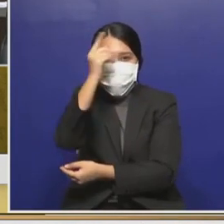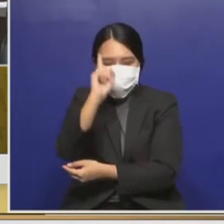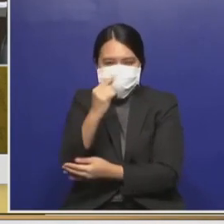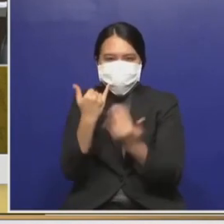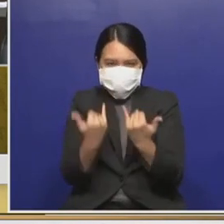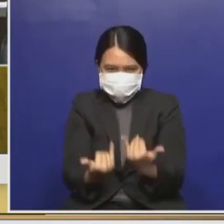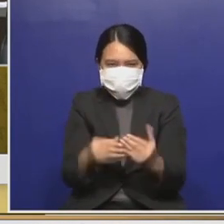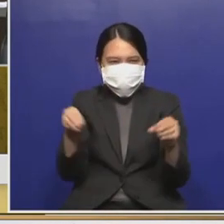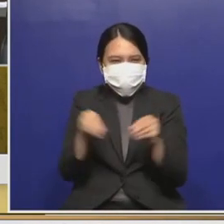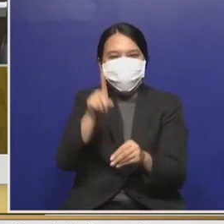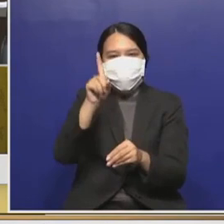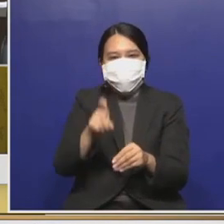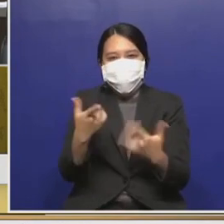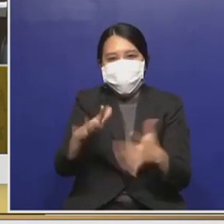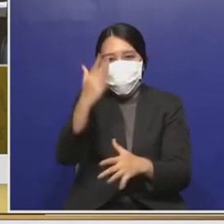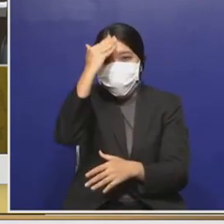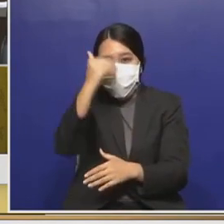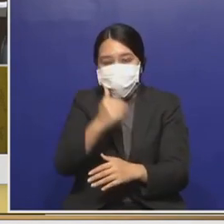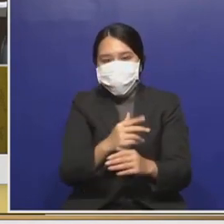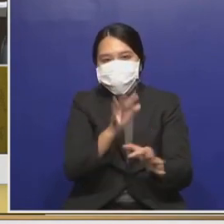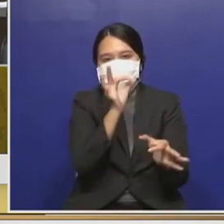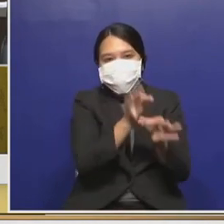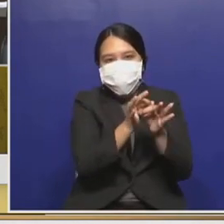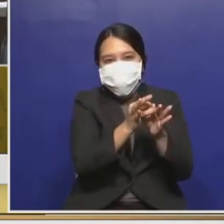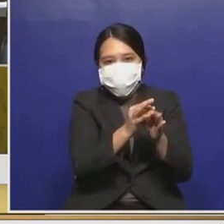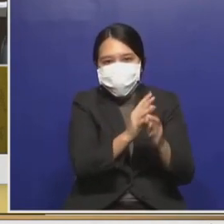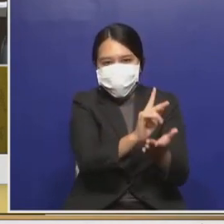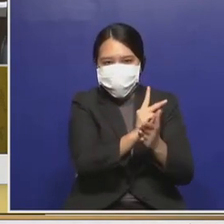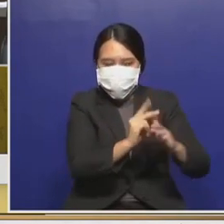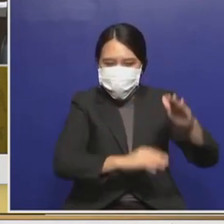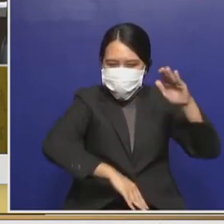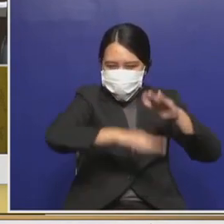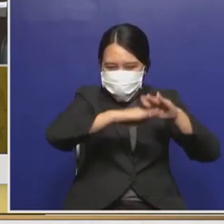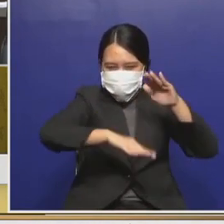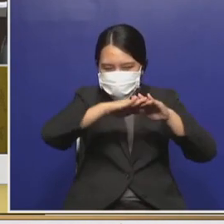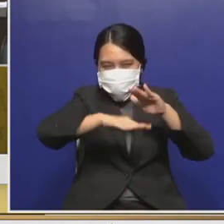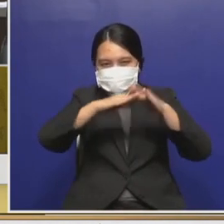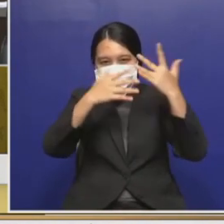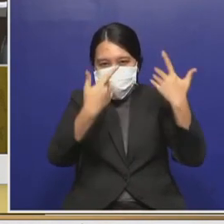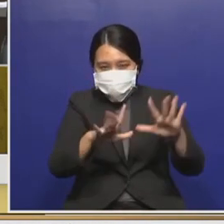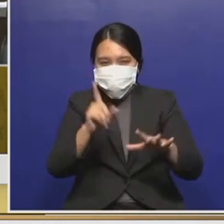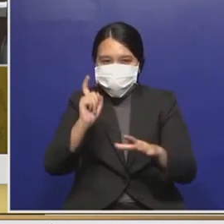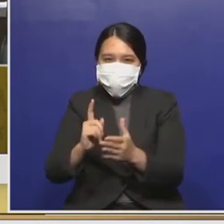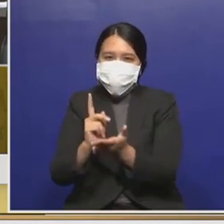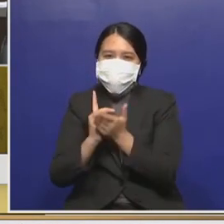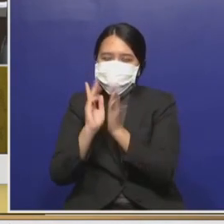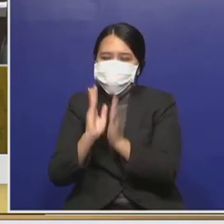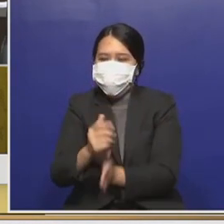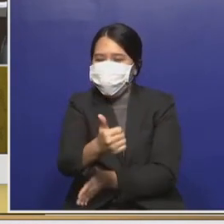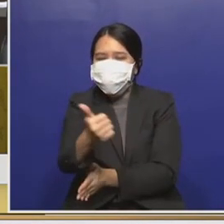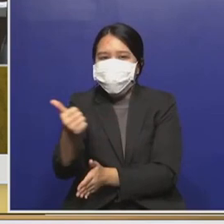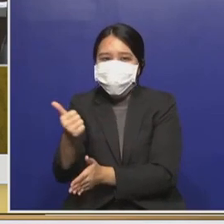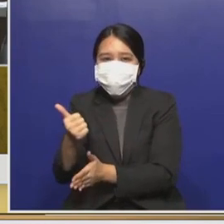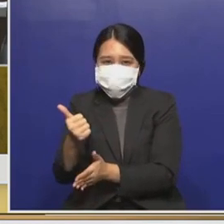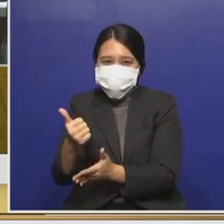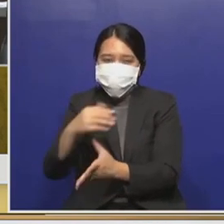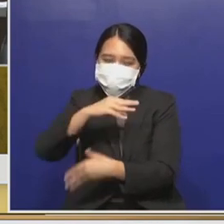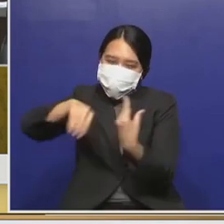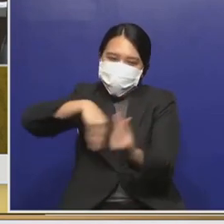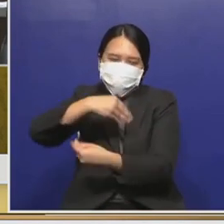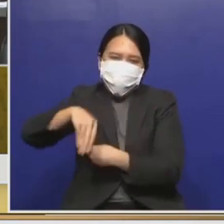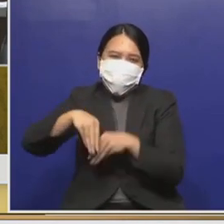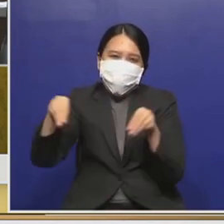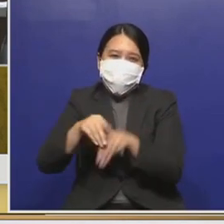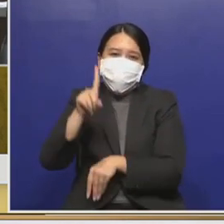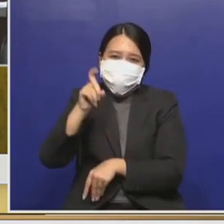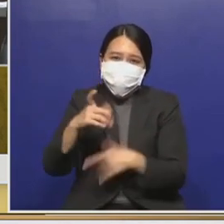เพราะเงินกุตในระบบทนาคารมัแต่งวเงินแล้วนี่เงินใครมาถง 2 ล้านเขาจะ